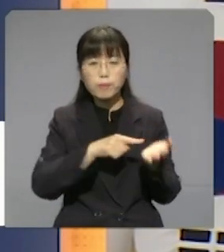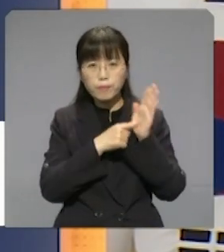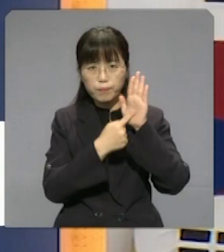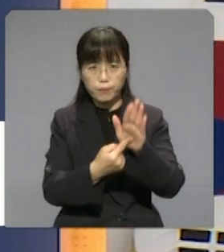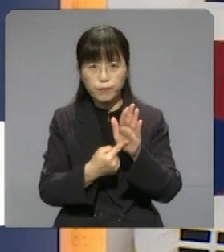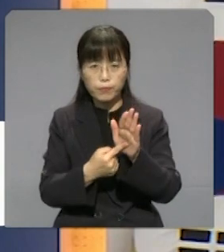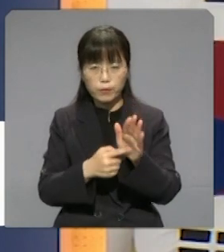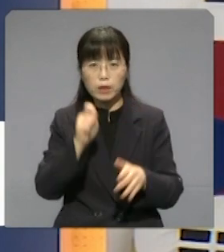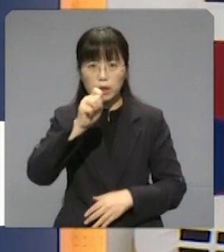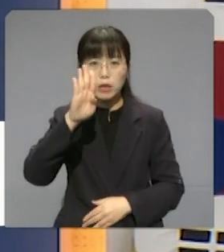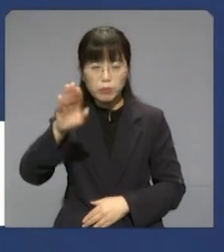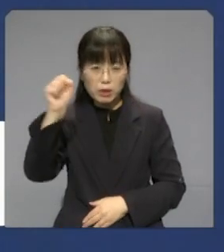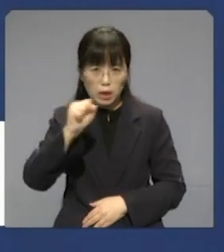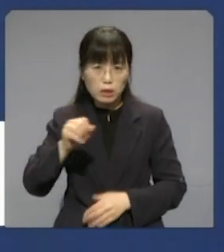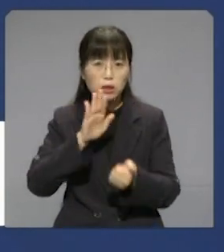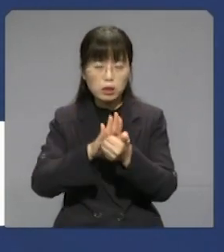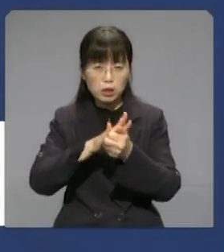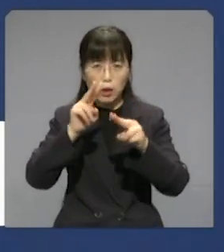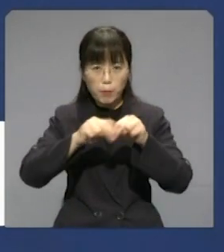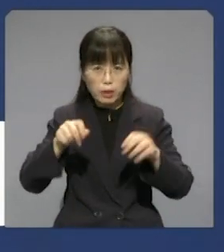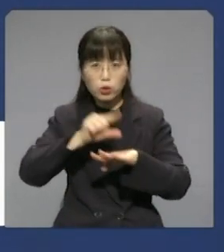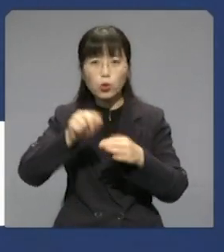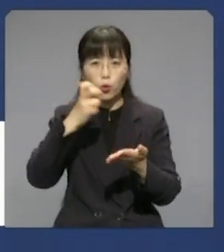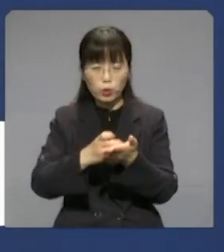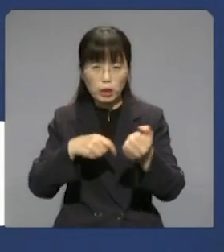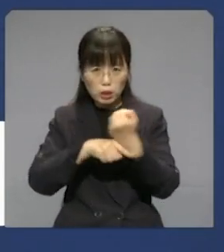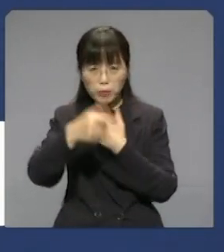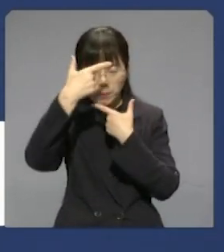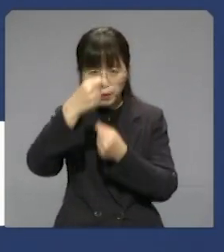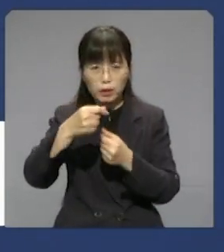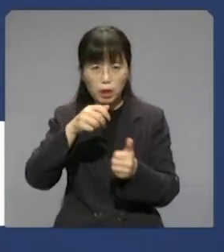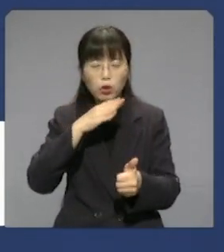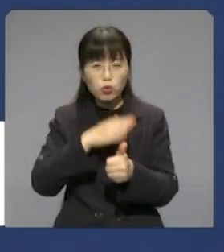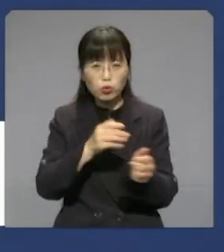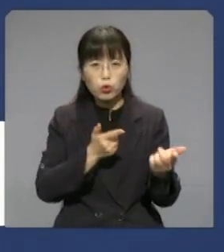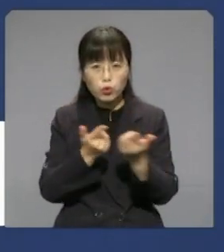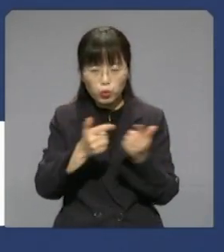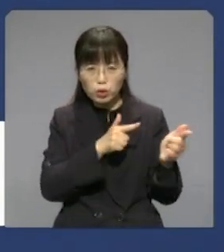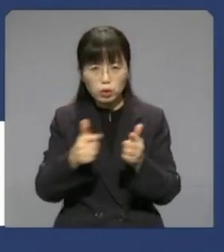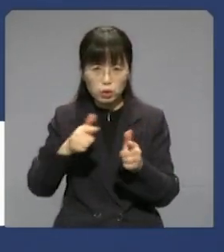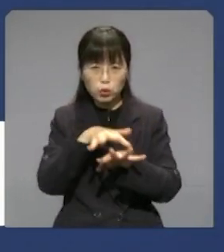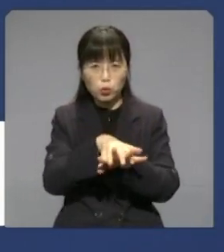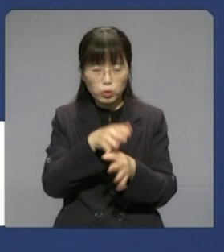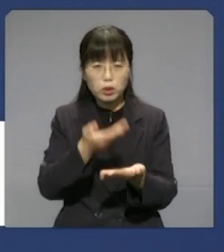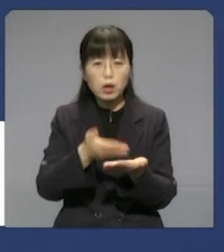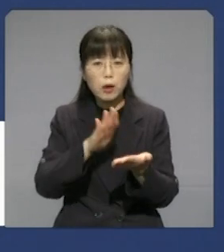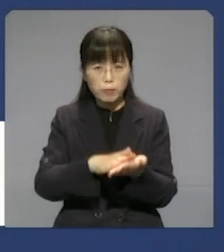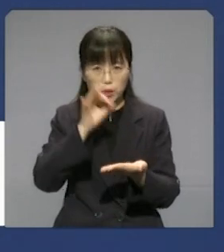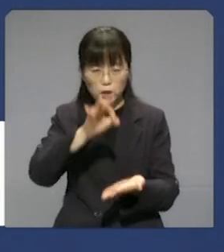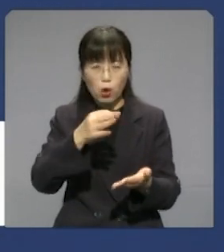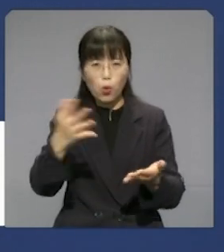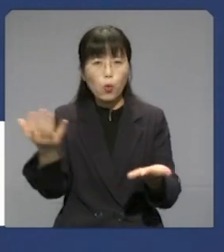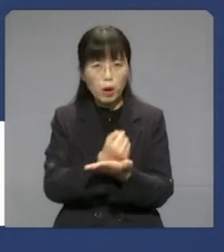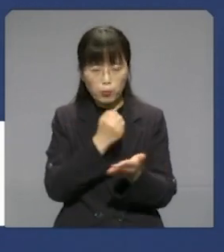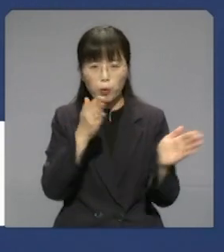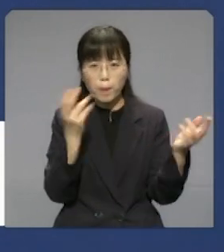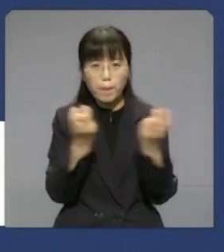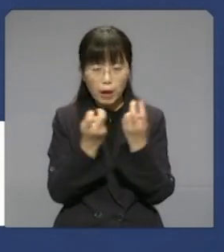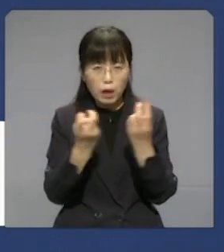밝혔습니다. TBS가 지원 폐지 조례 취지에 맞게 구조 조정 등 조직 정비, 재원 확보 방안 마련,